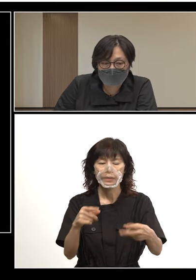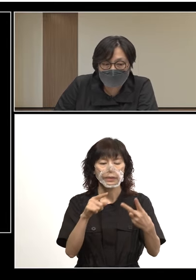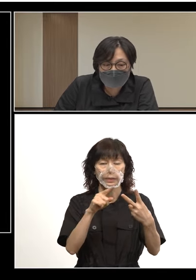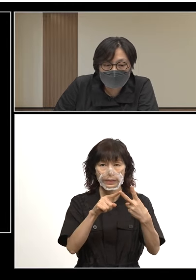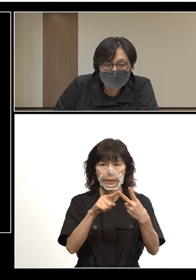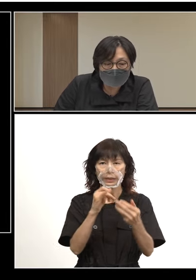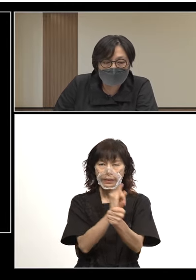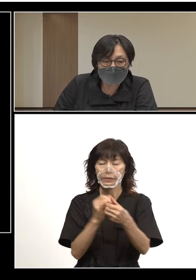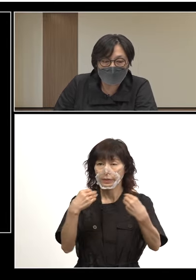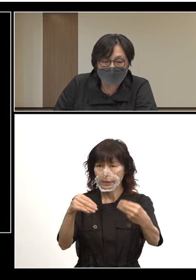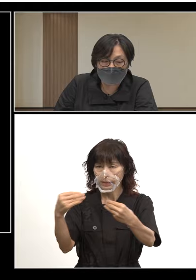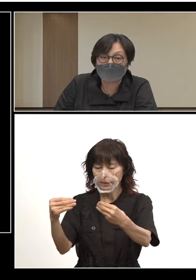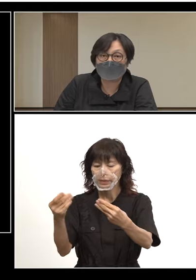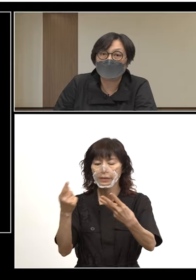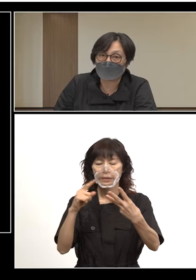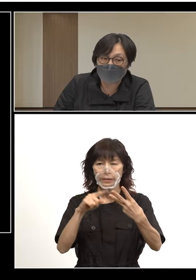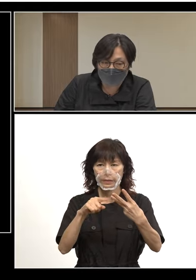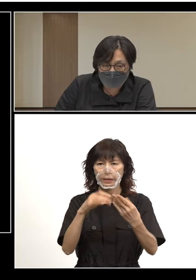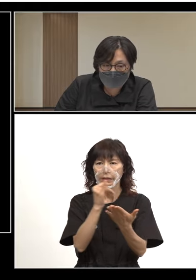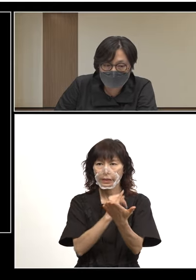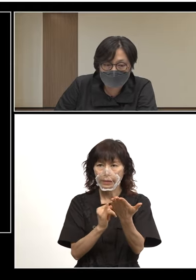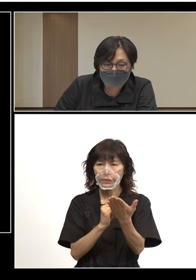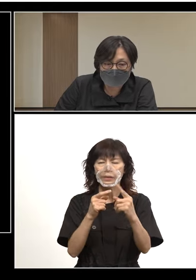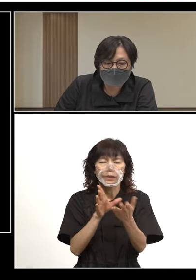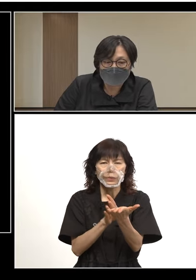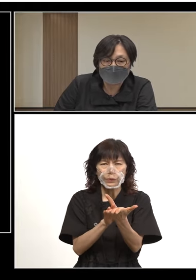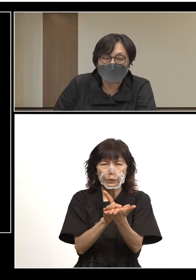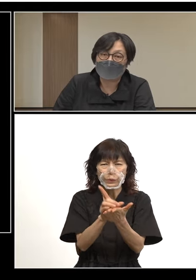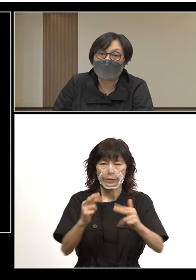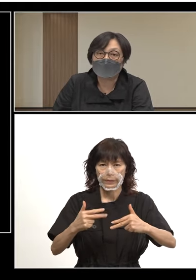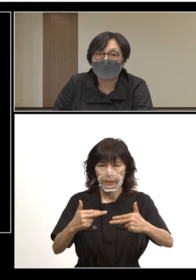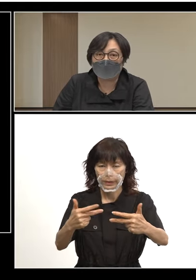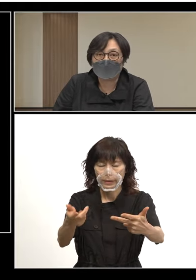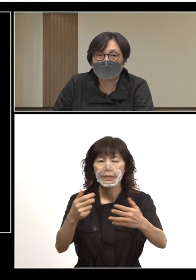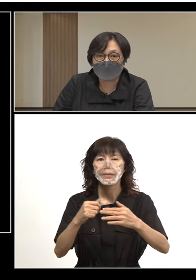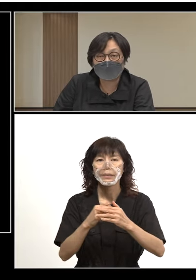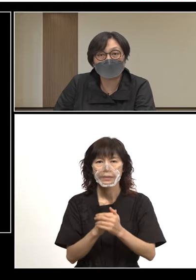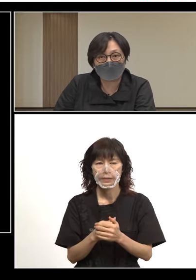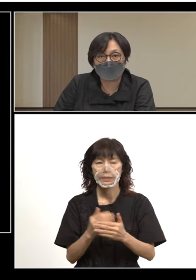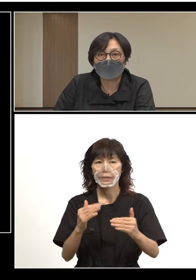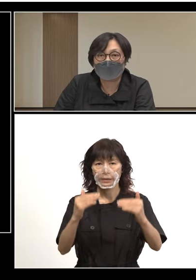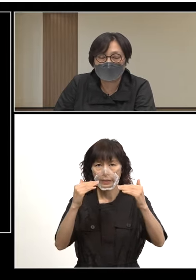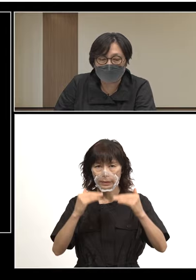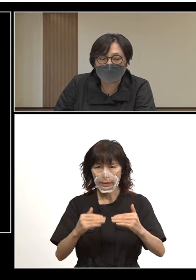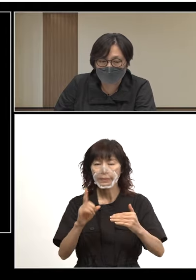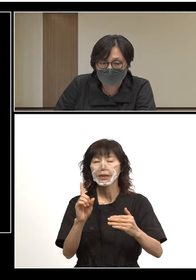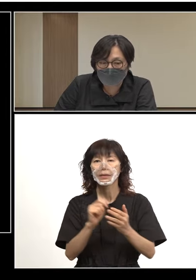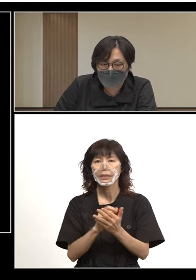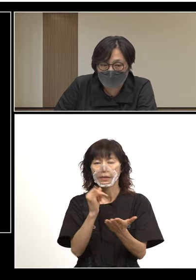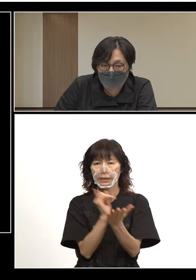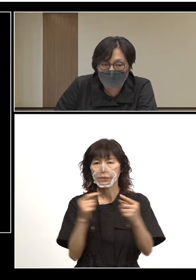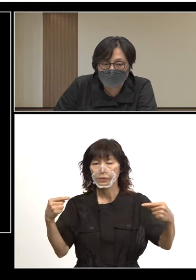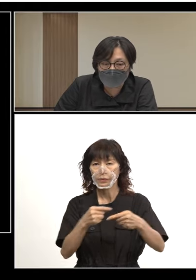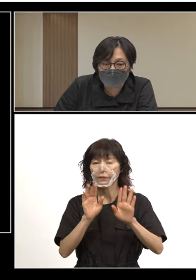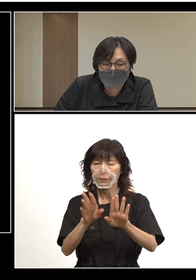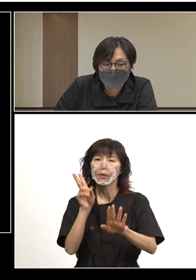教育啦，咁同埋藝術家佢專業嘅發展。另外仲有而家我哋做得好多嘅就係一個藝術嘅通達服